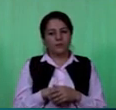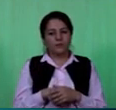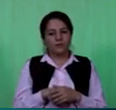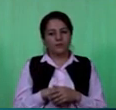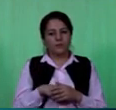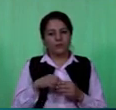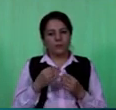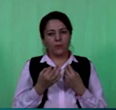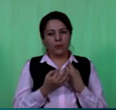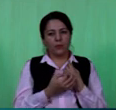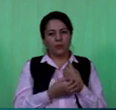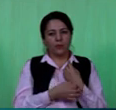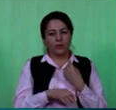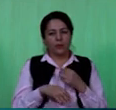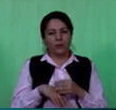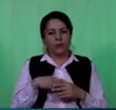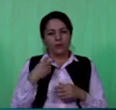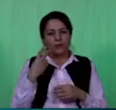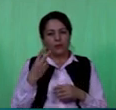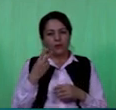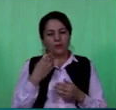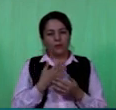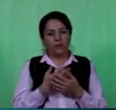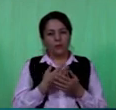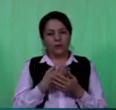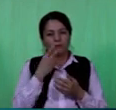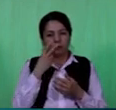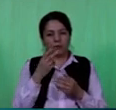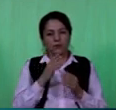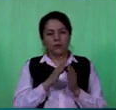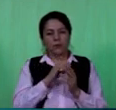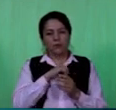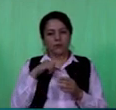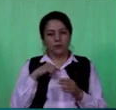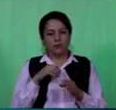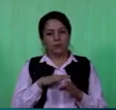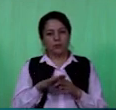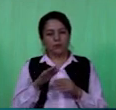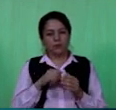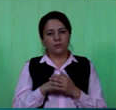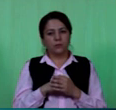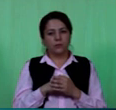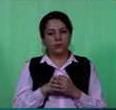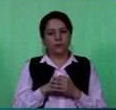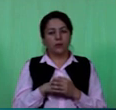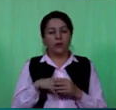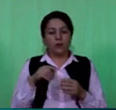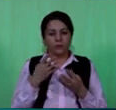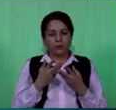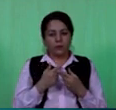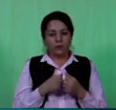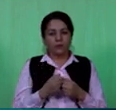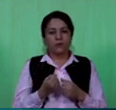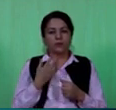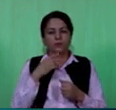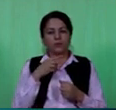последние два примера пожалуйста решите самостоятельно также посчитайте чему равно частное